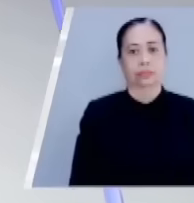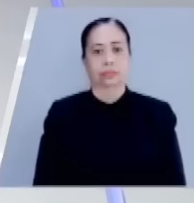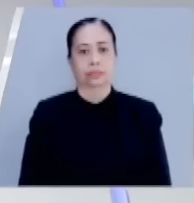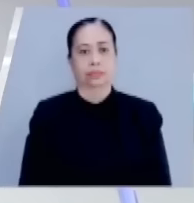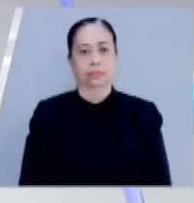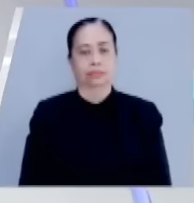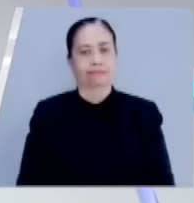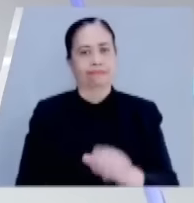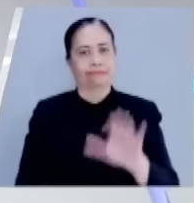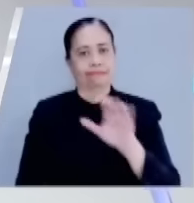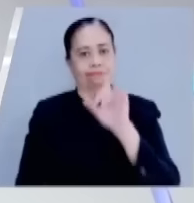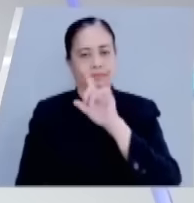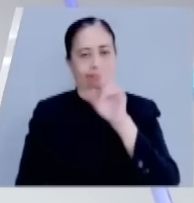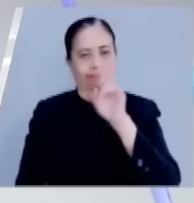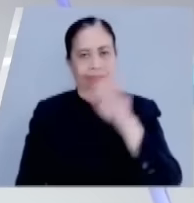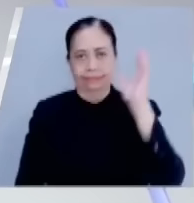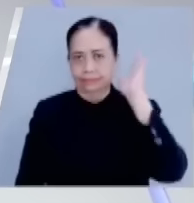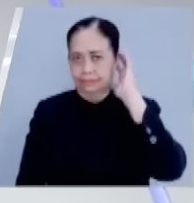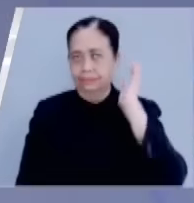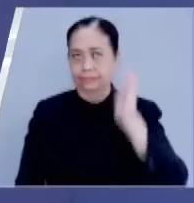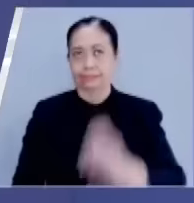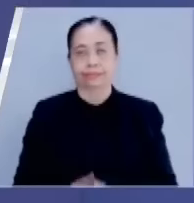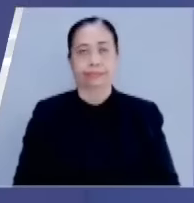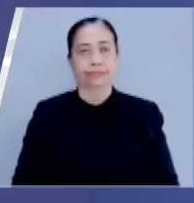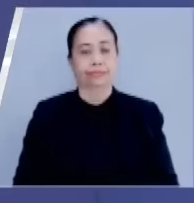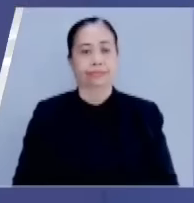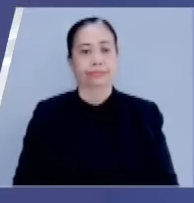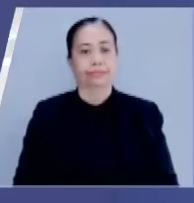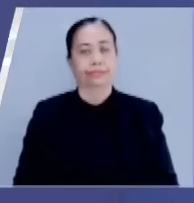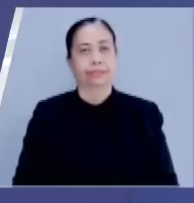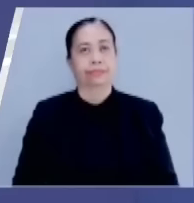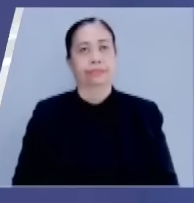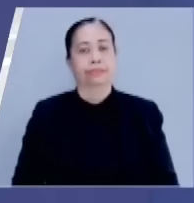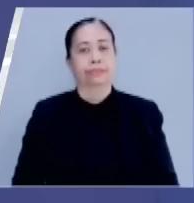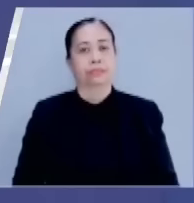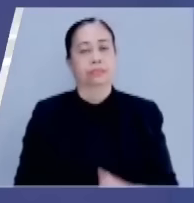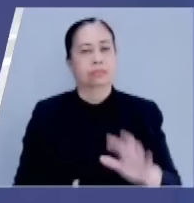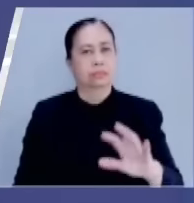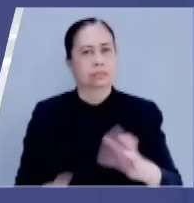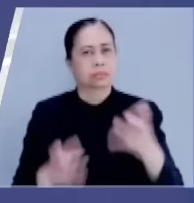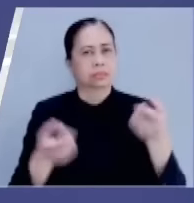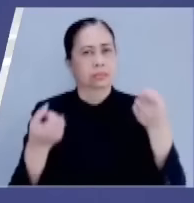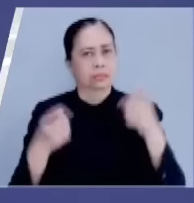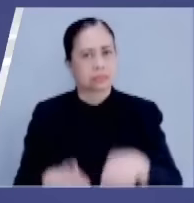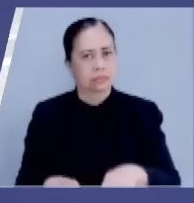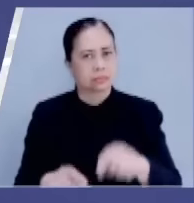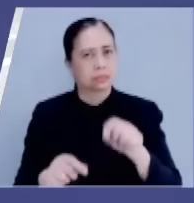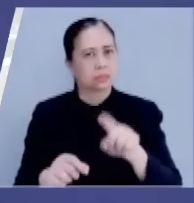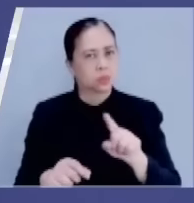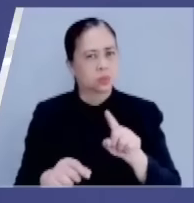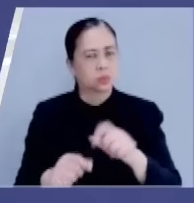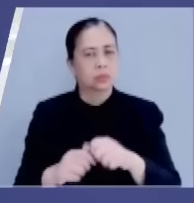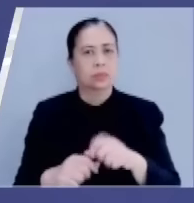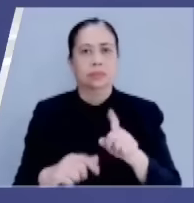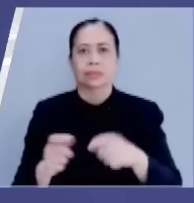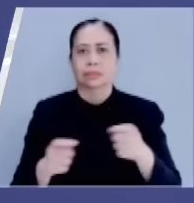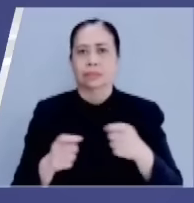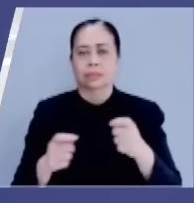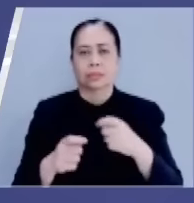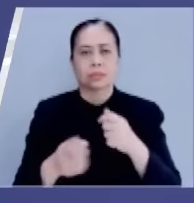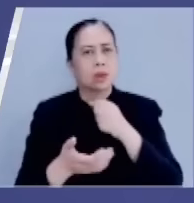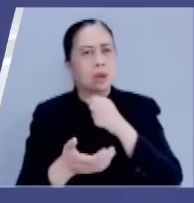Magandang gabi po, Luzon, Visayas at Mindanao. Sa trahedya Nawi, ang di napigil na pagbibidyoke sa